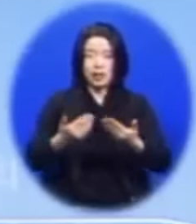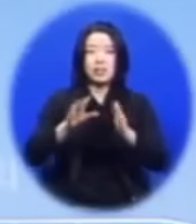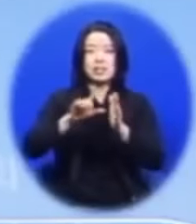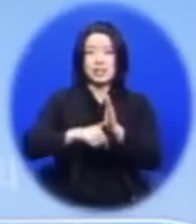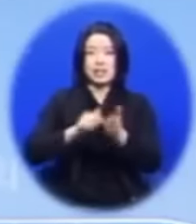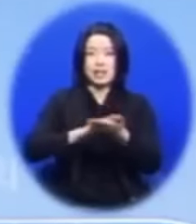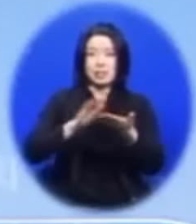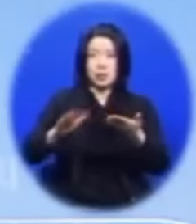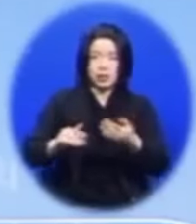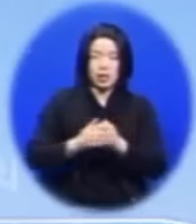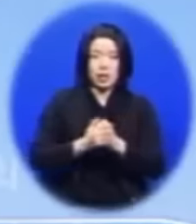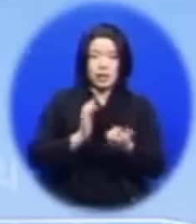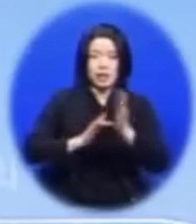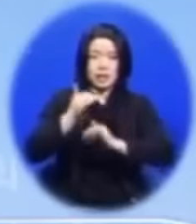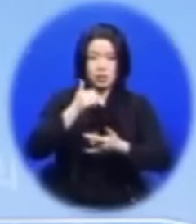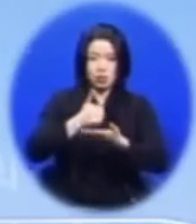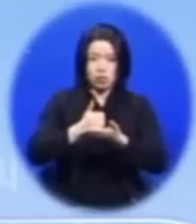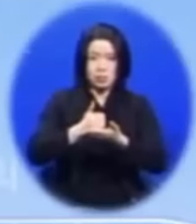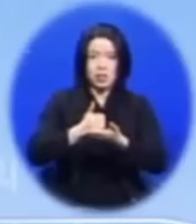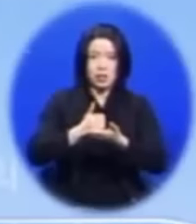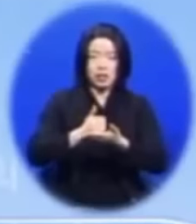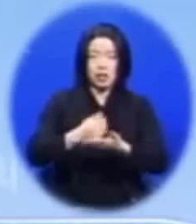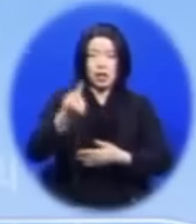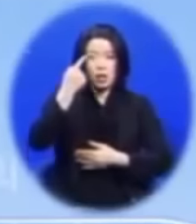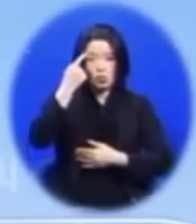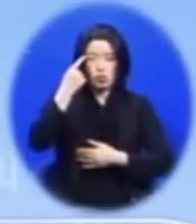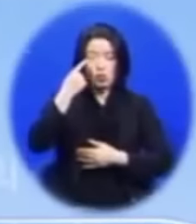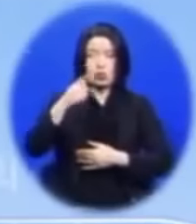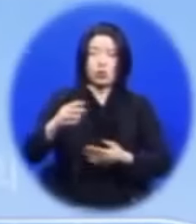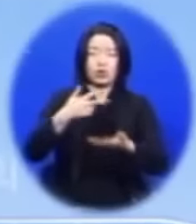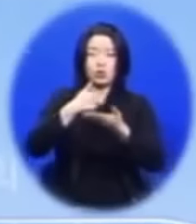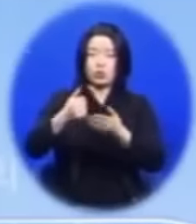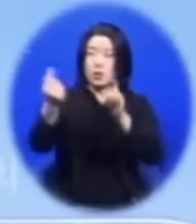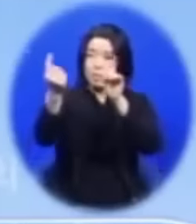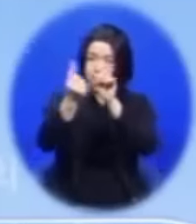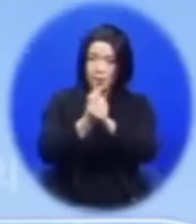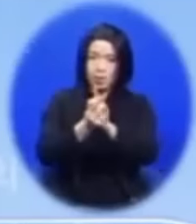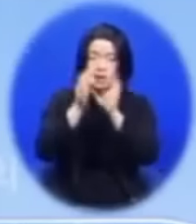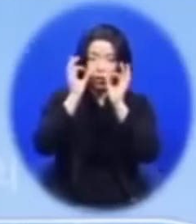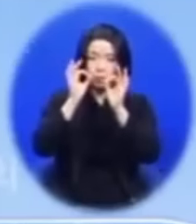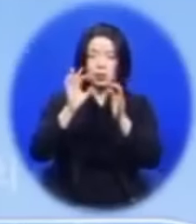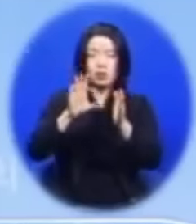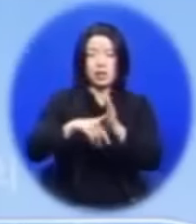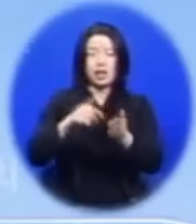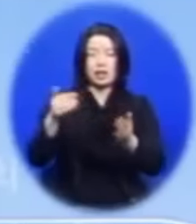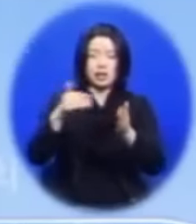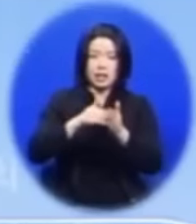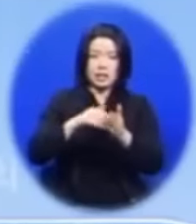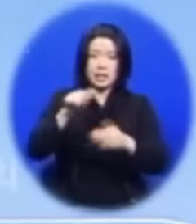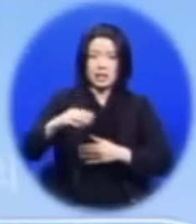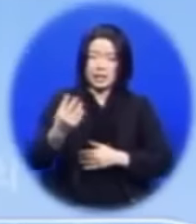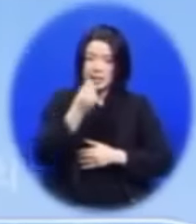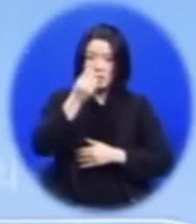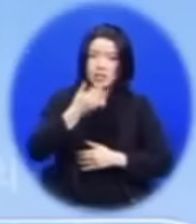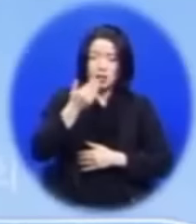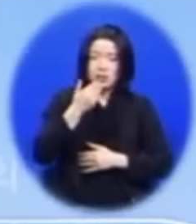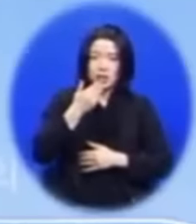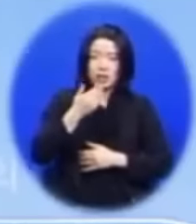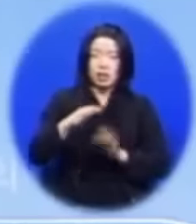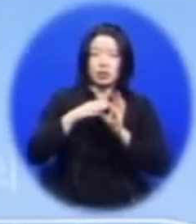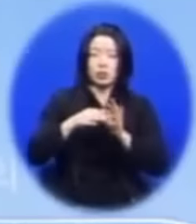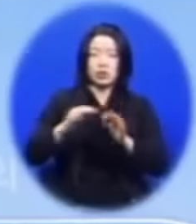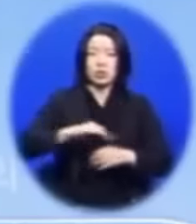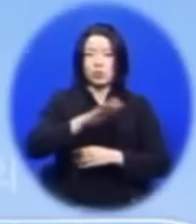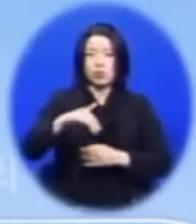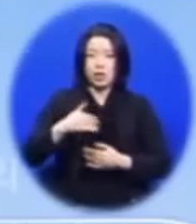시간에 예수님이 눈으로 주님을 만나 볼 때까지이 성찬을 통하여 예수님과 우리가 한